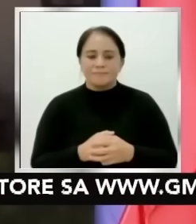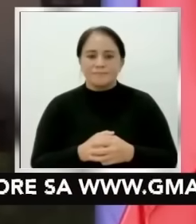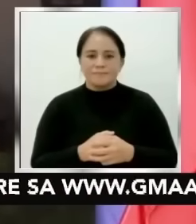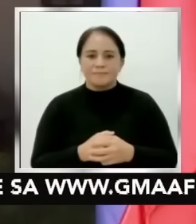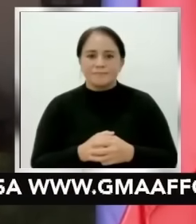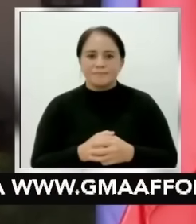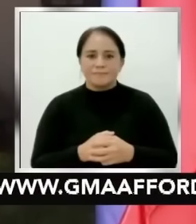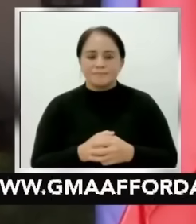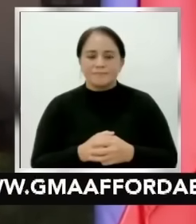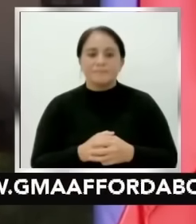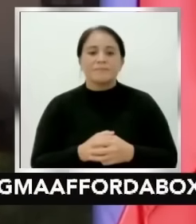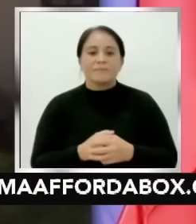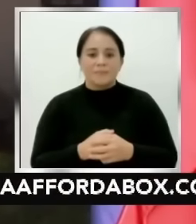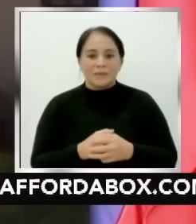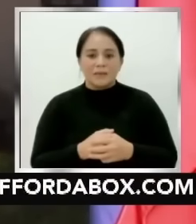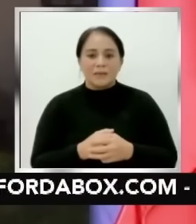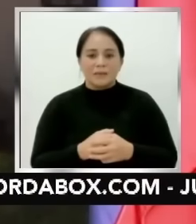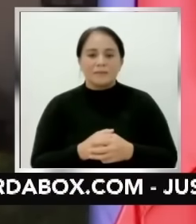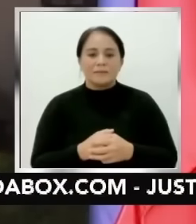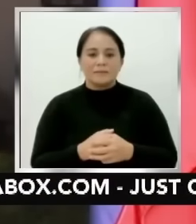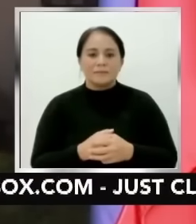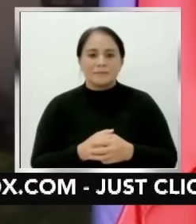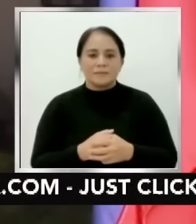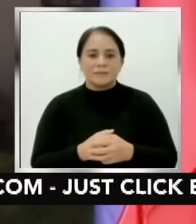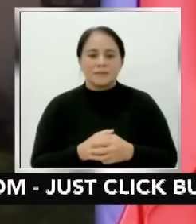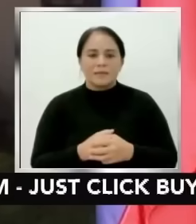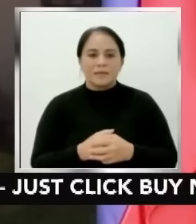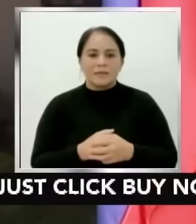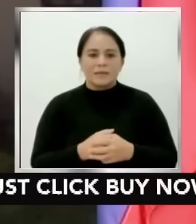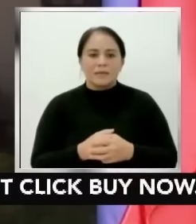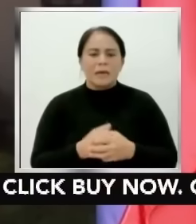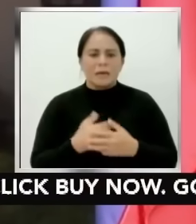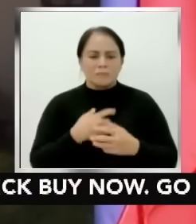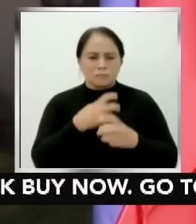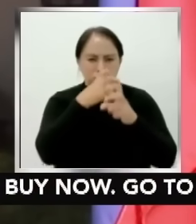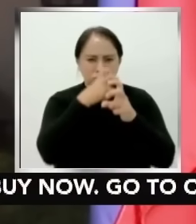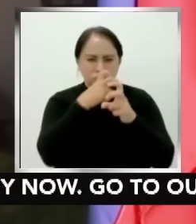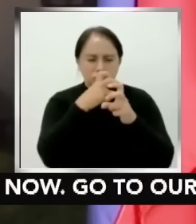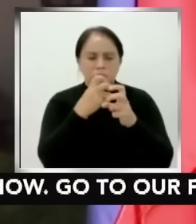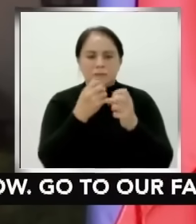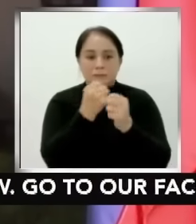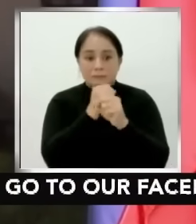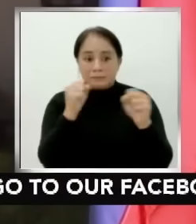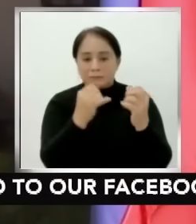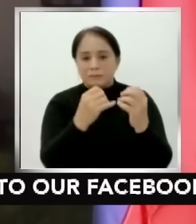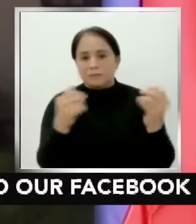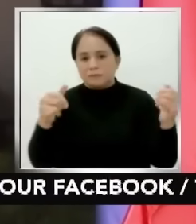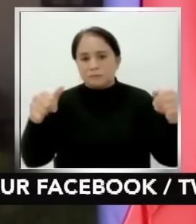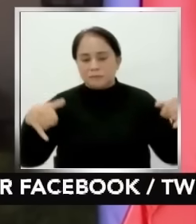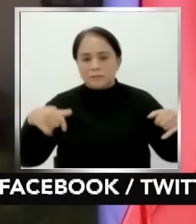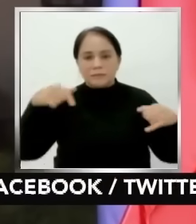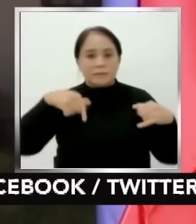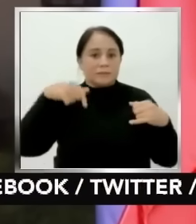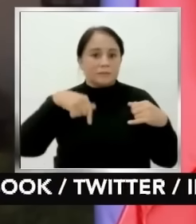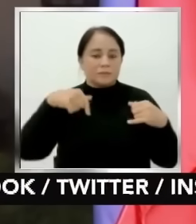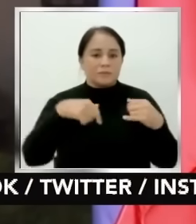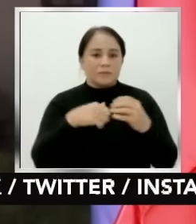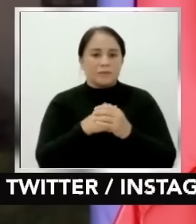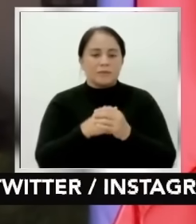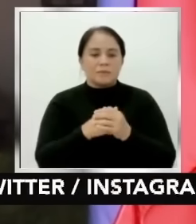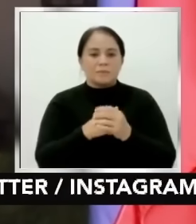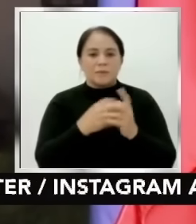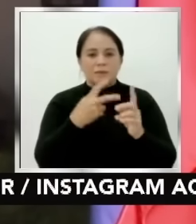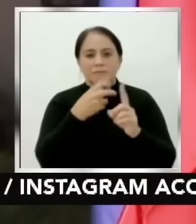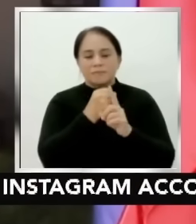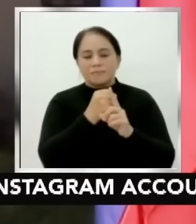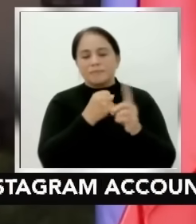Samantala, Vicky, ay mahigpit na seguridad ang napapansin nating ipinatutupad dito sa mga umano'y biktima ng grupo